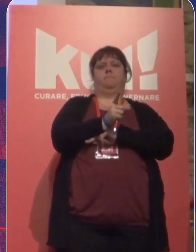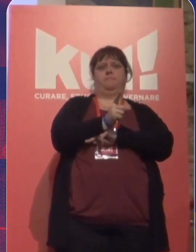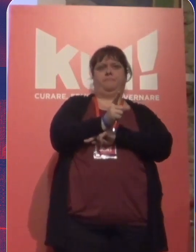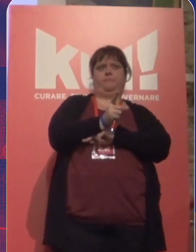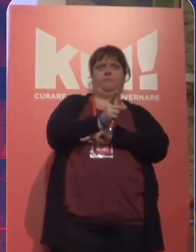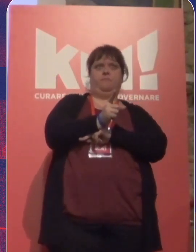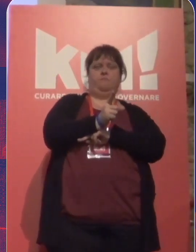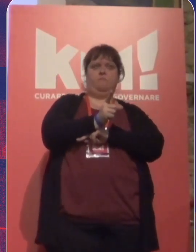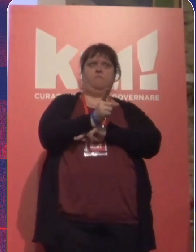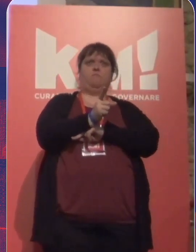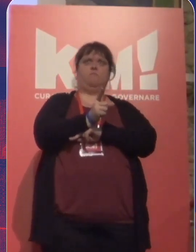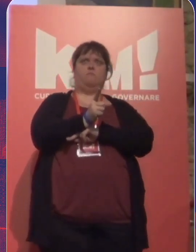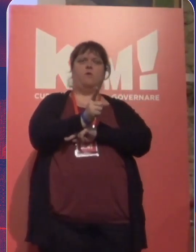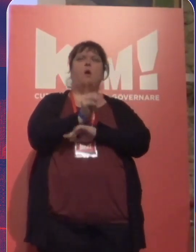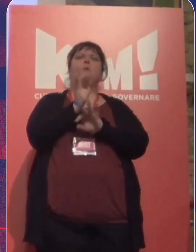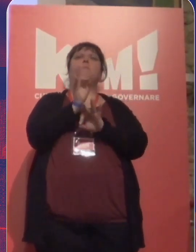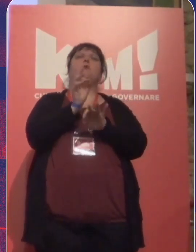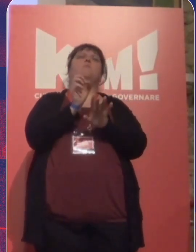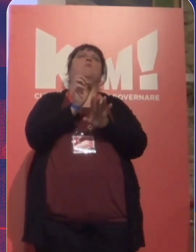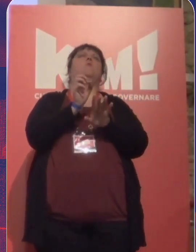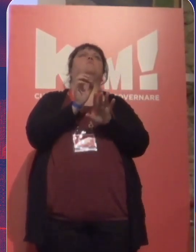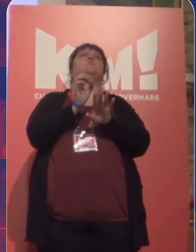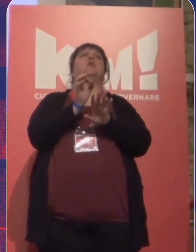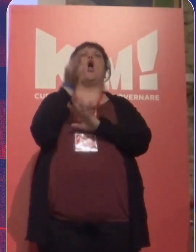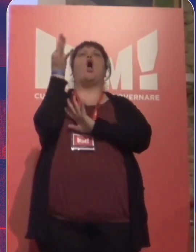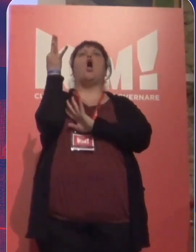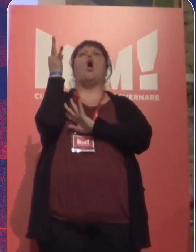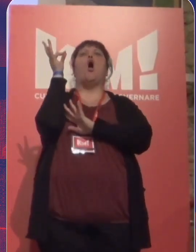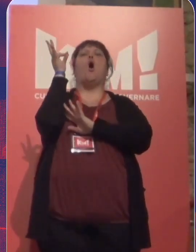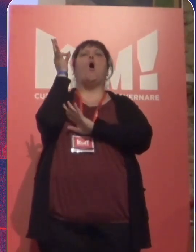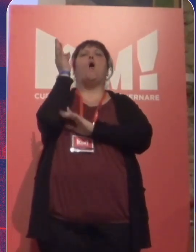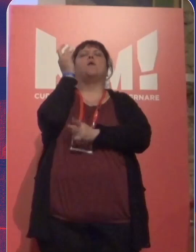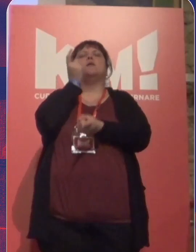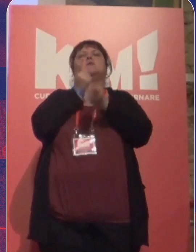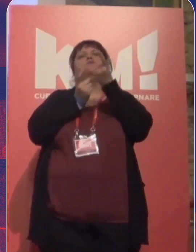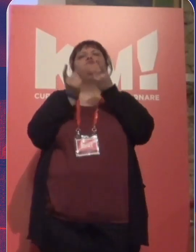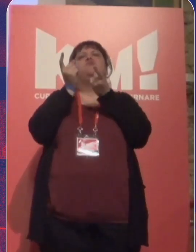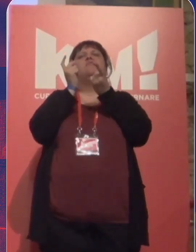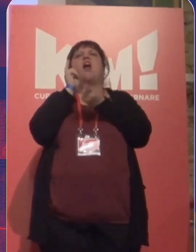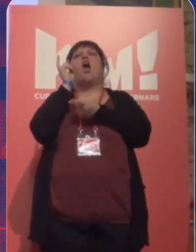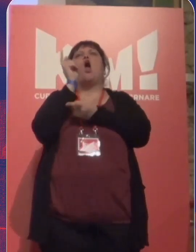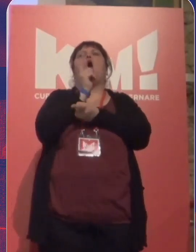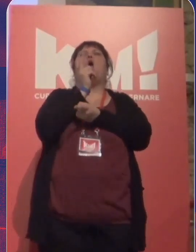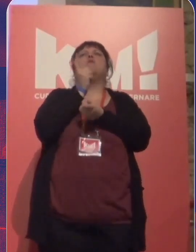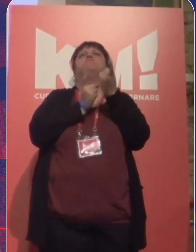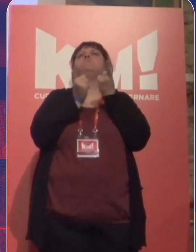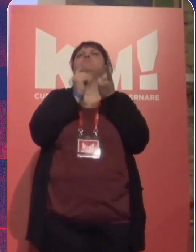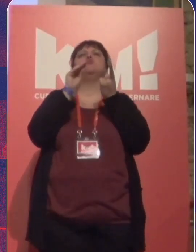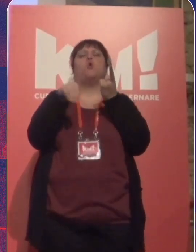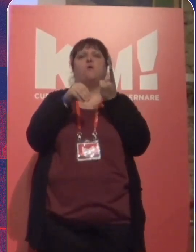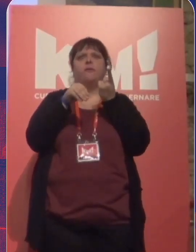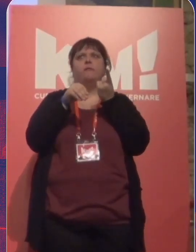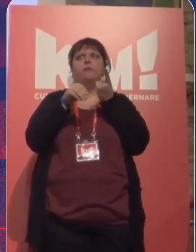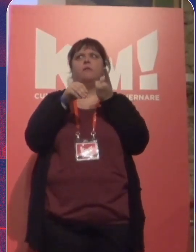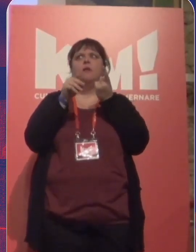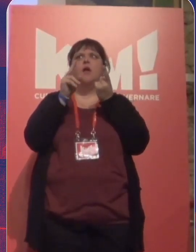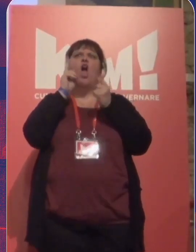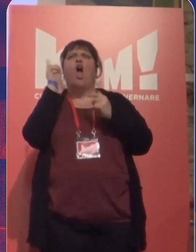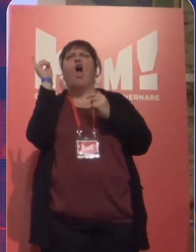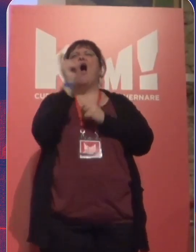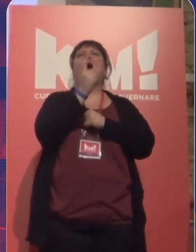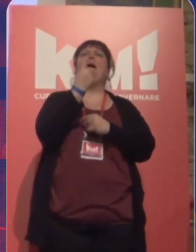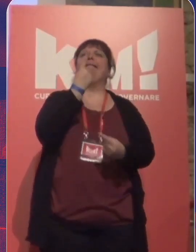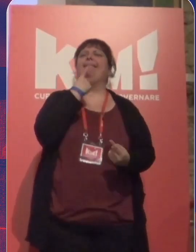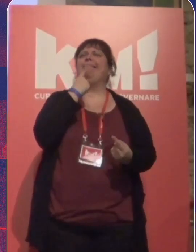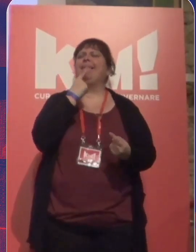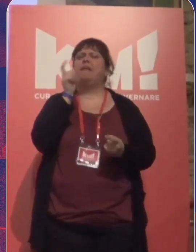originario genealogicamente originario dell'oggi chi si odia la risposta che da freud